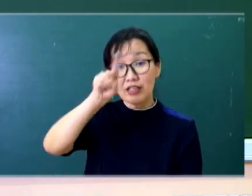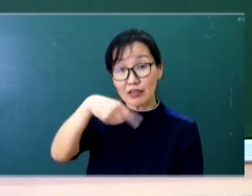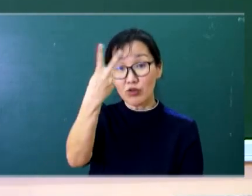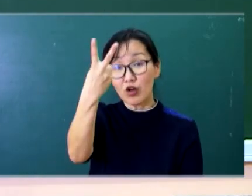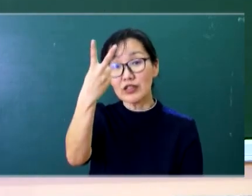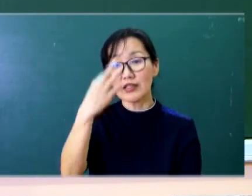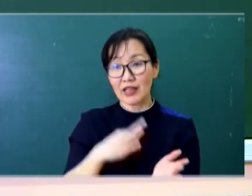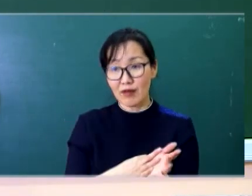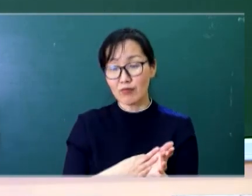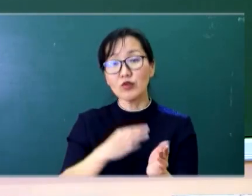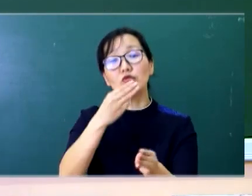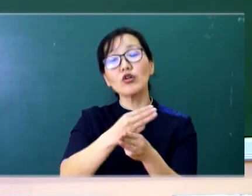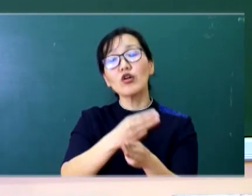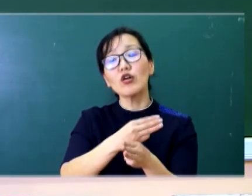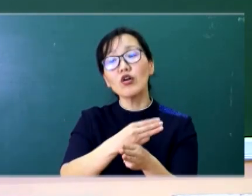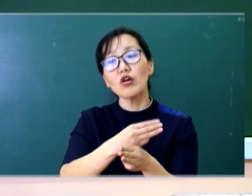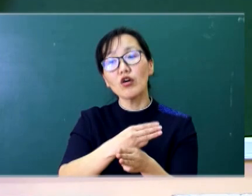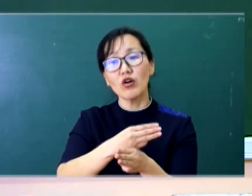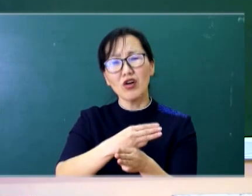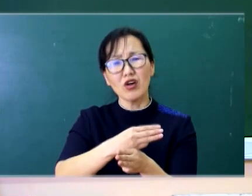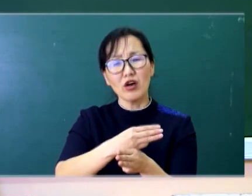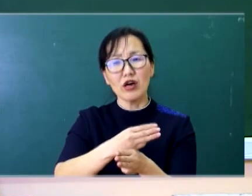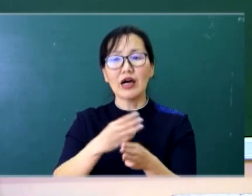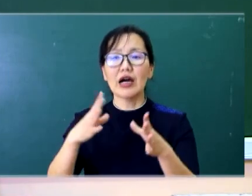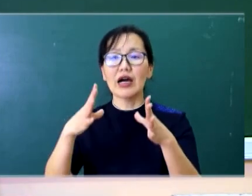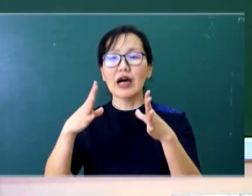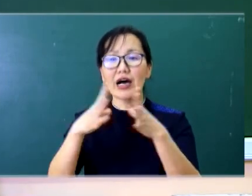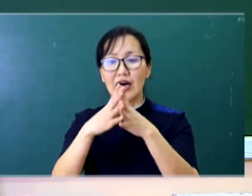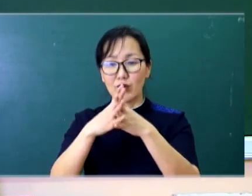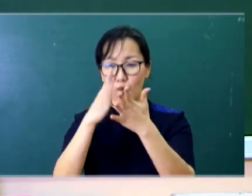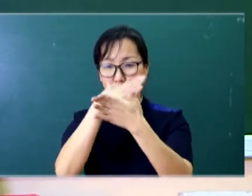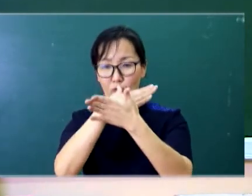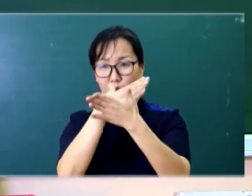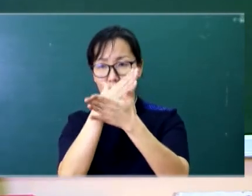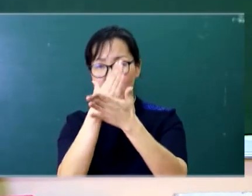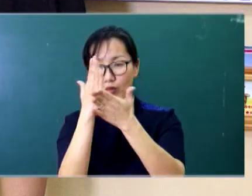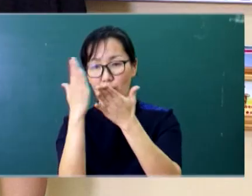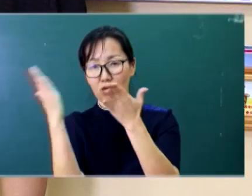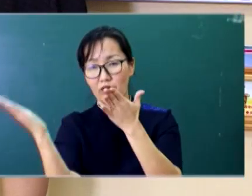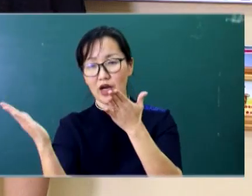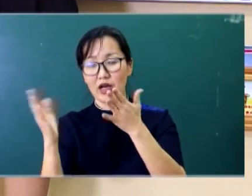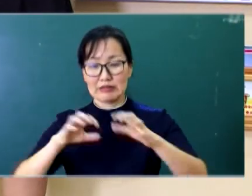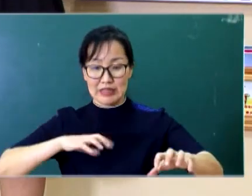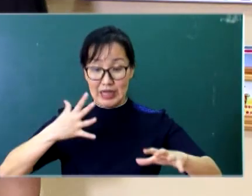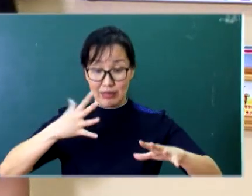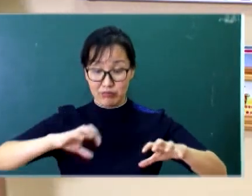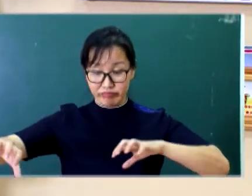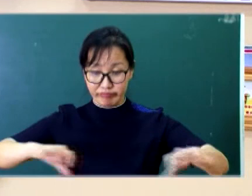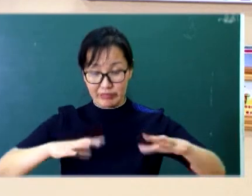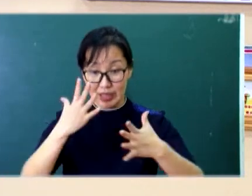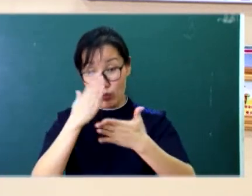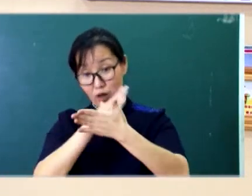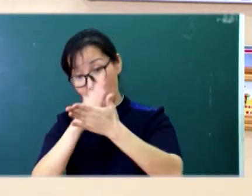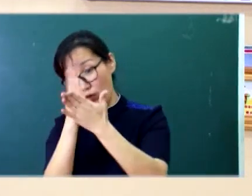10-ны хэсгээр тоомлъё. За, тэгвэл 10-ны хэсэг гэдэг 10-ны хэсэг маань энэ 2-ын цифр байна. За энийг